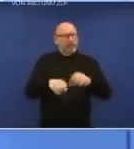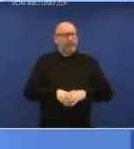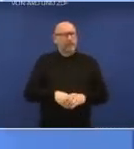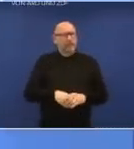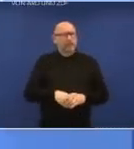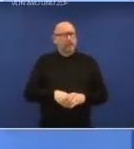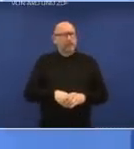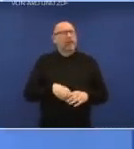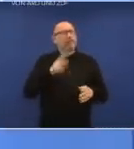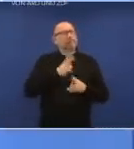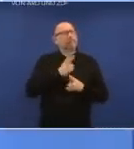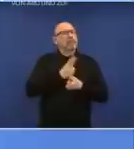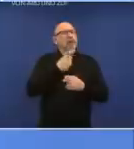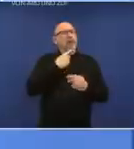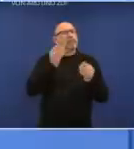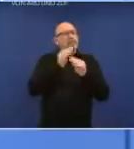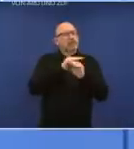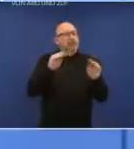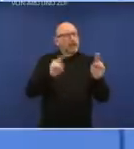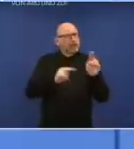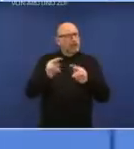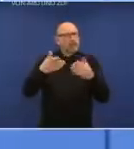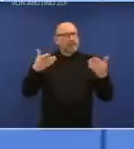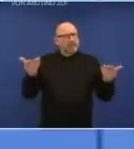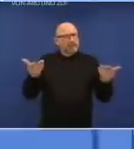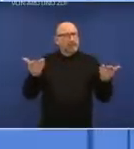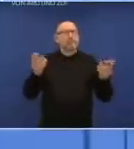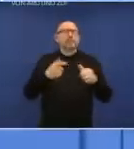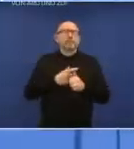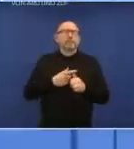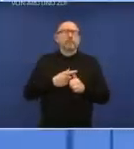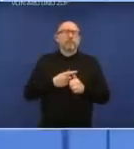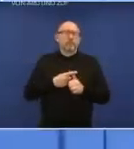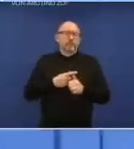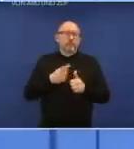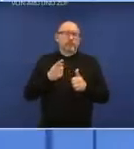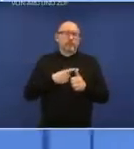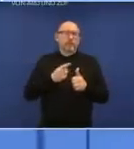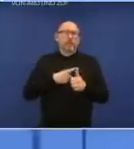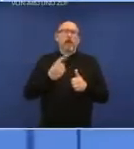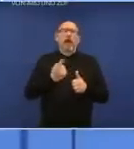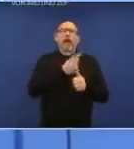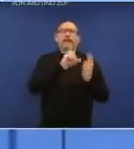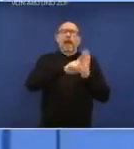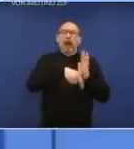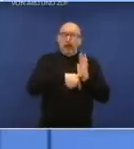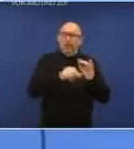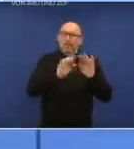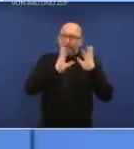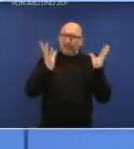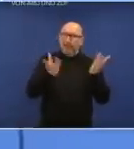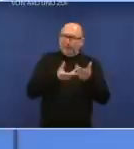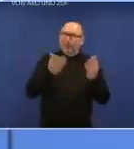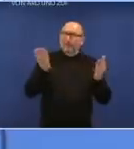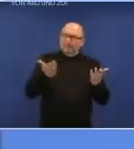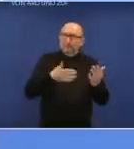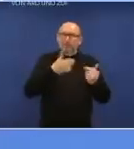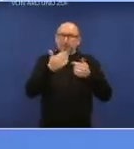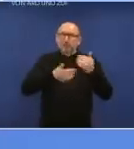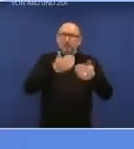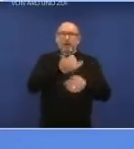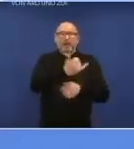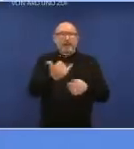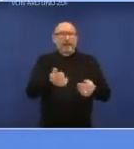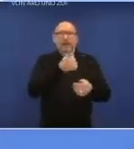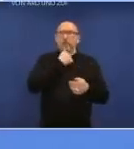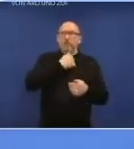verschiedentlich gesagt, auch der Minister hat gesagt, dass wir nach anderthalb Jahren Pandemie Kindern und